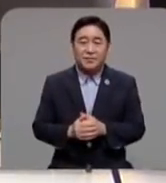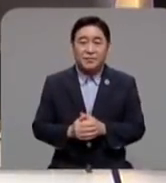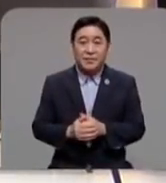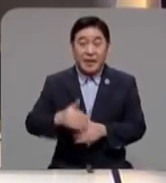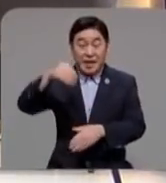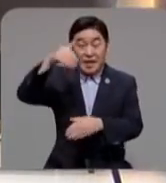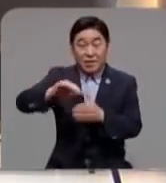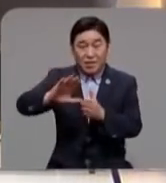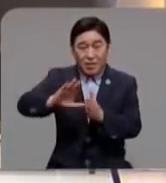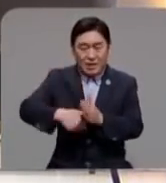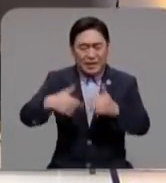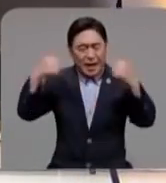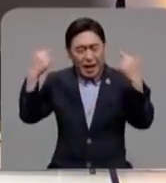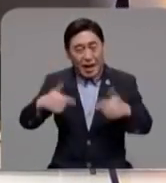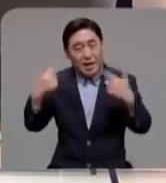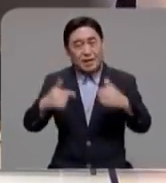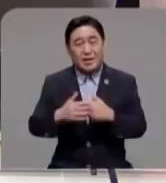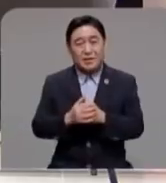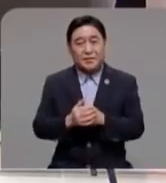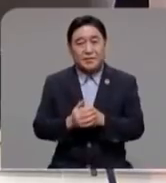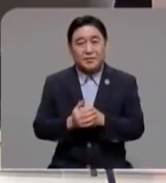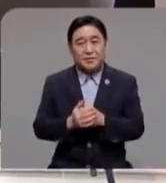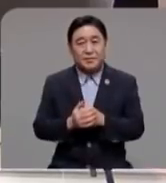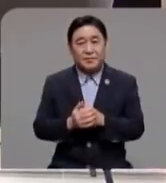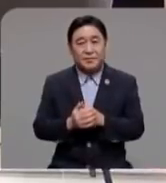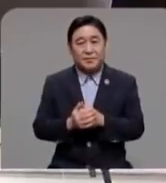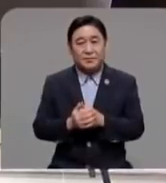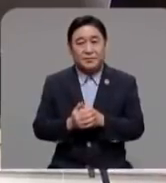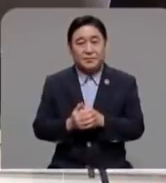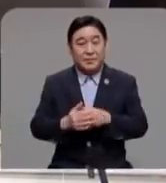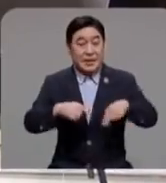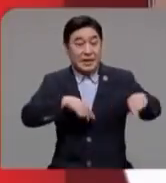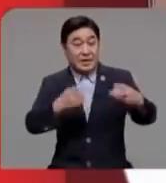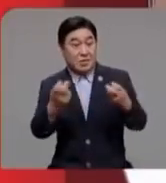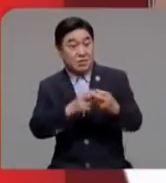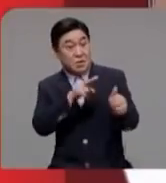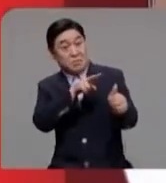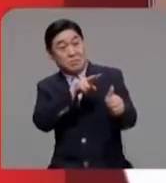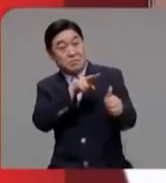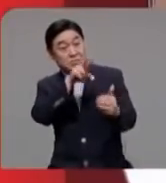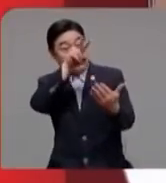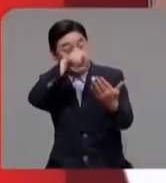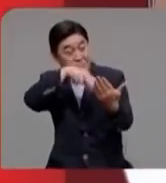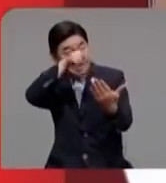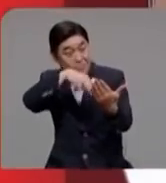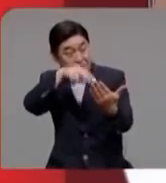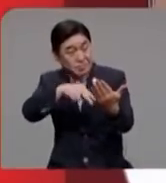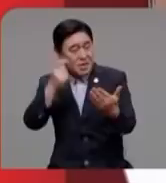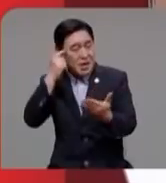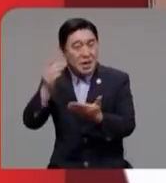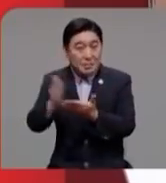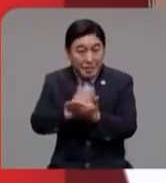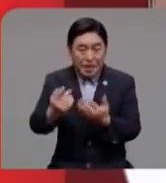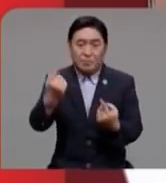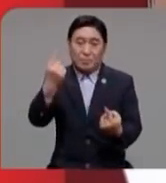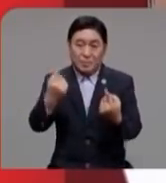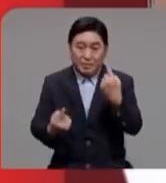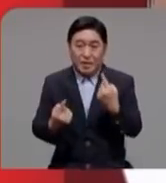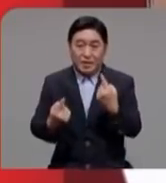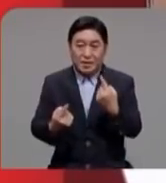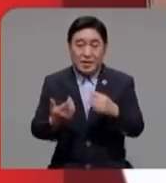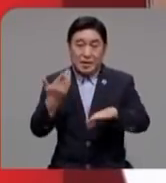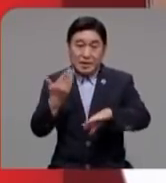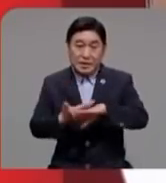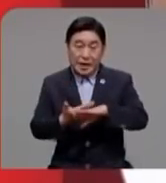할 때마다 이제 그 정책을 보고 그 판단하는 것보다는